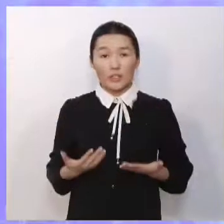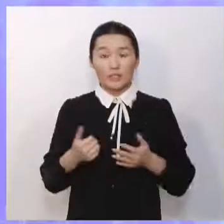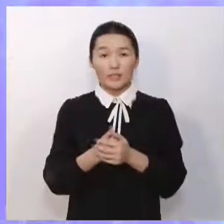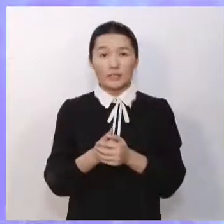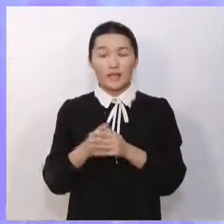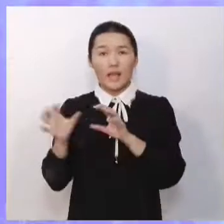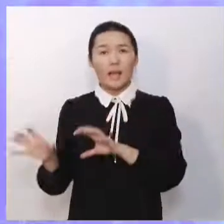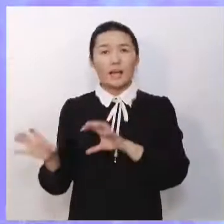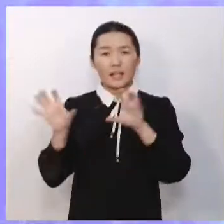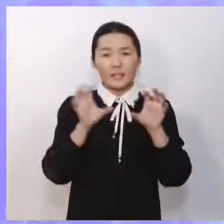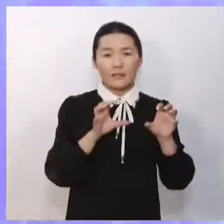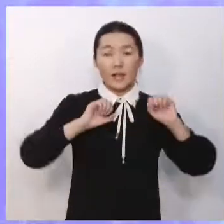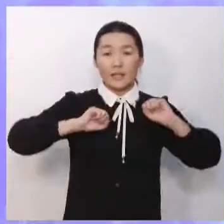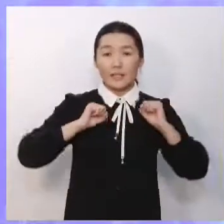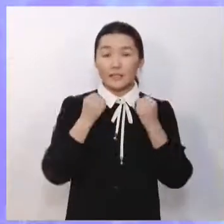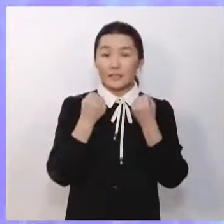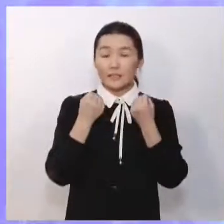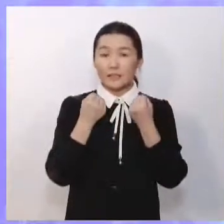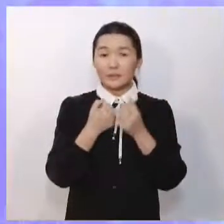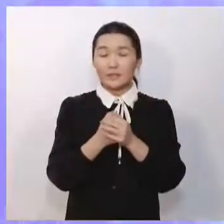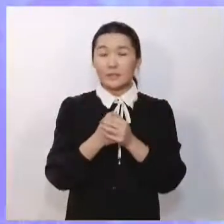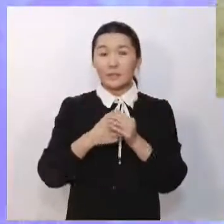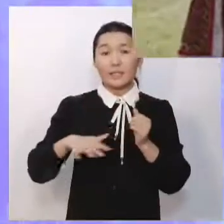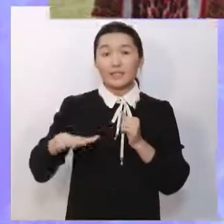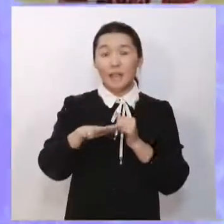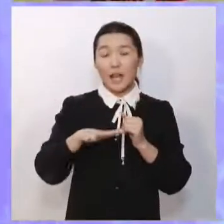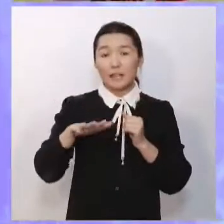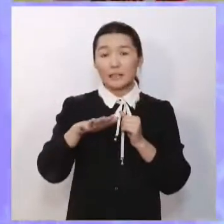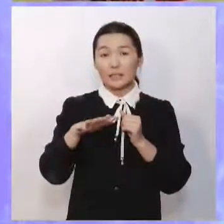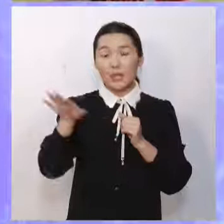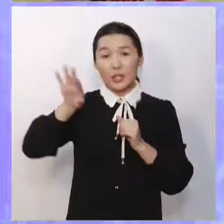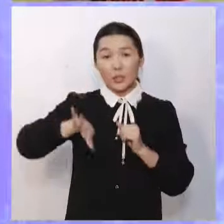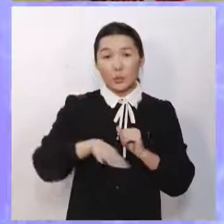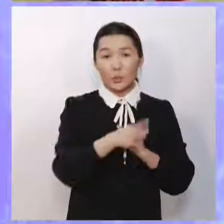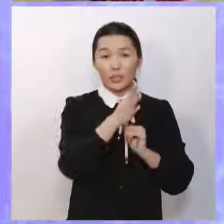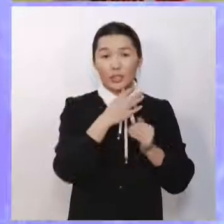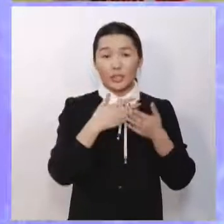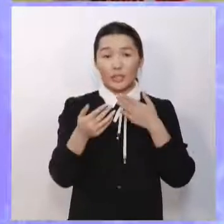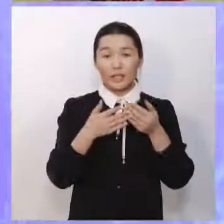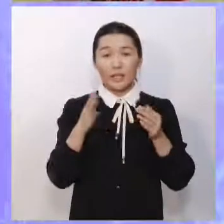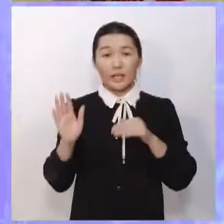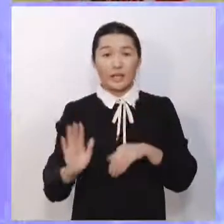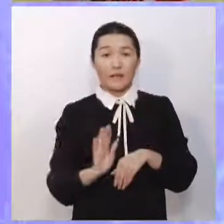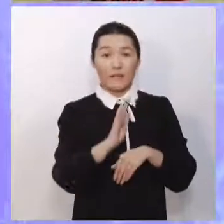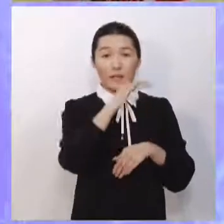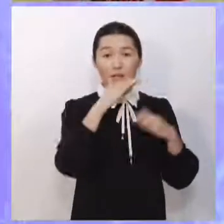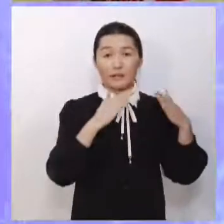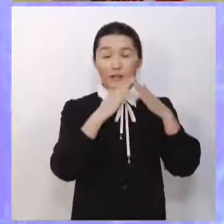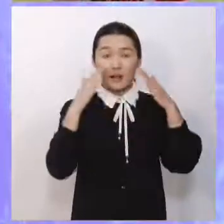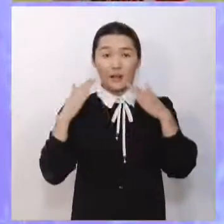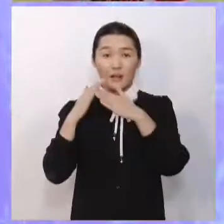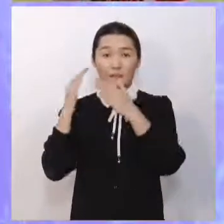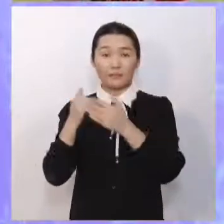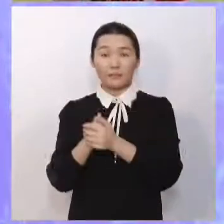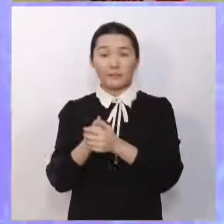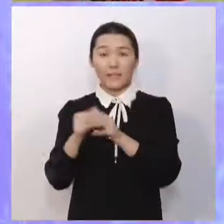Кочевали из зимних стойбищ в долины и ущелья или вверх к горам.